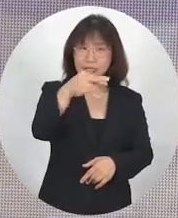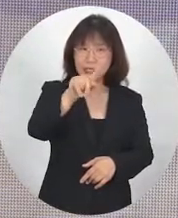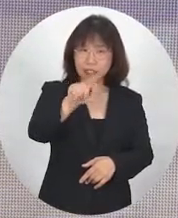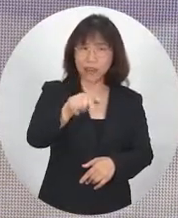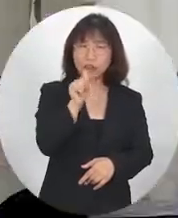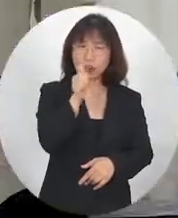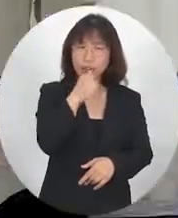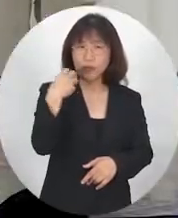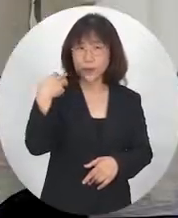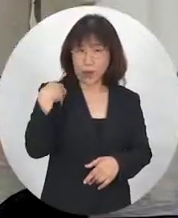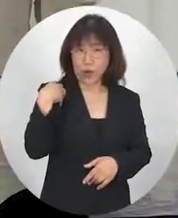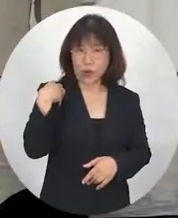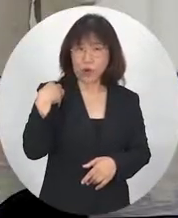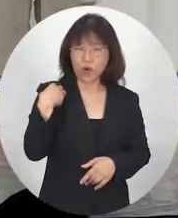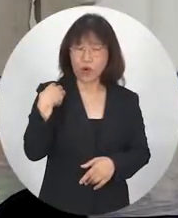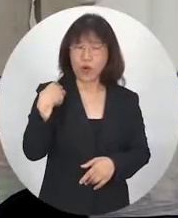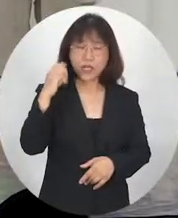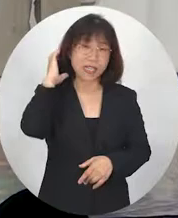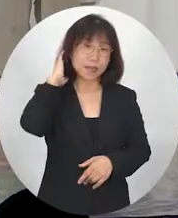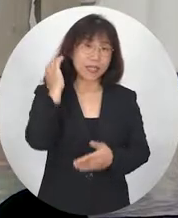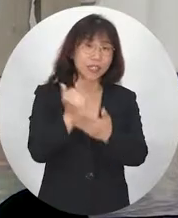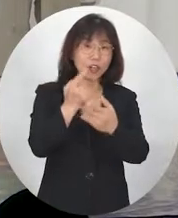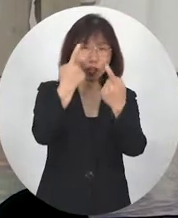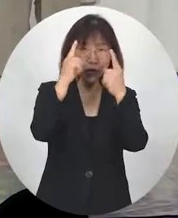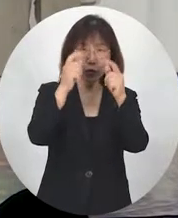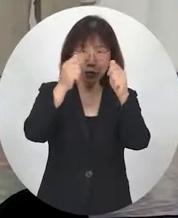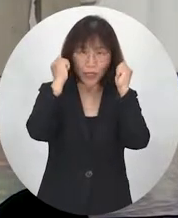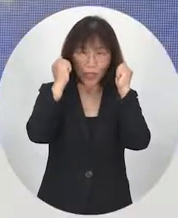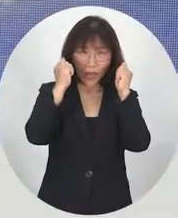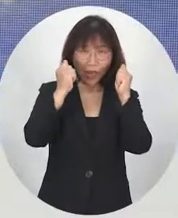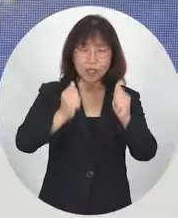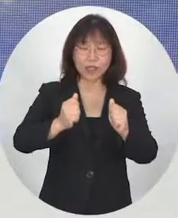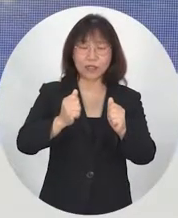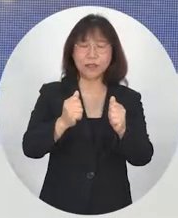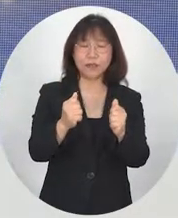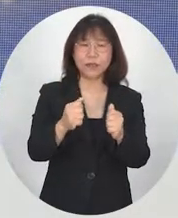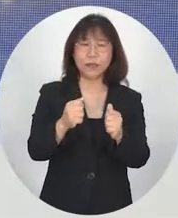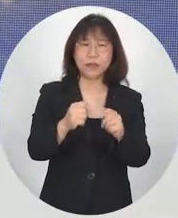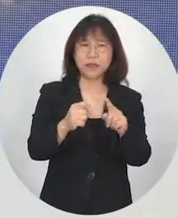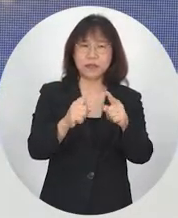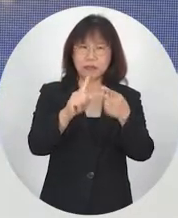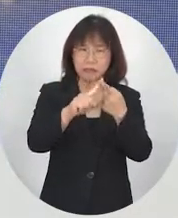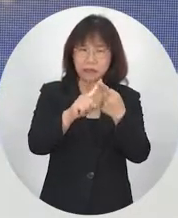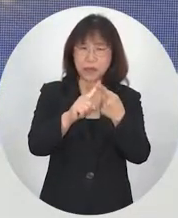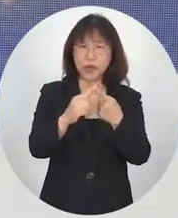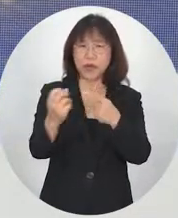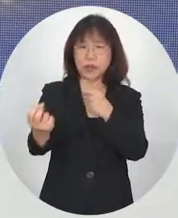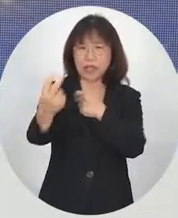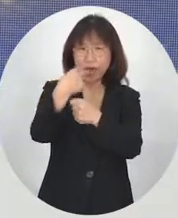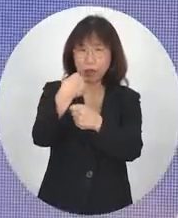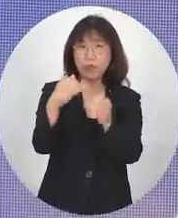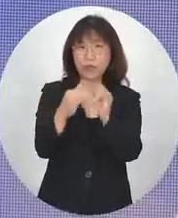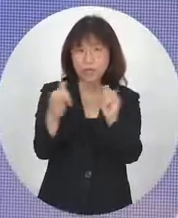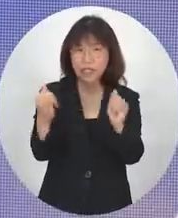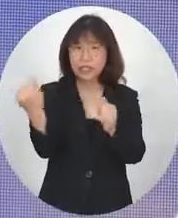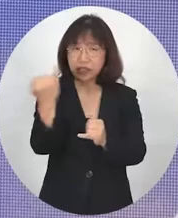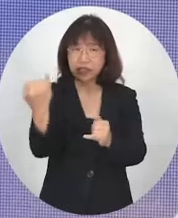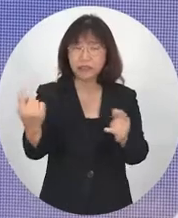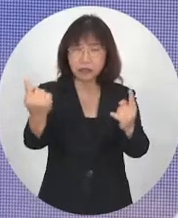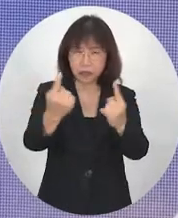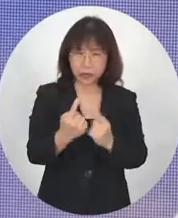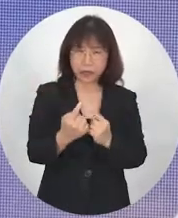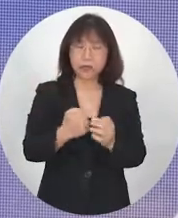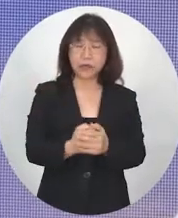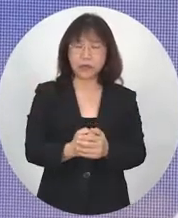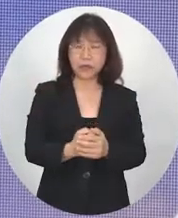진행으로 김일성 종합대학 출신 김금혁과 탈북민 유튜버 강은정 등이 출연했으며 김태우